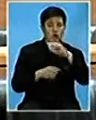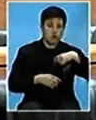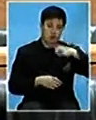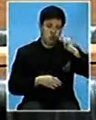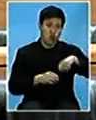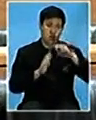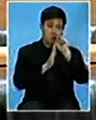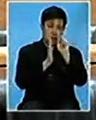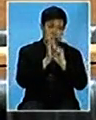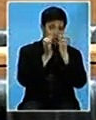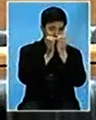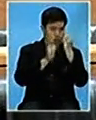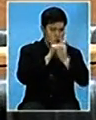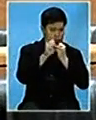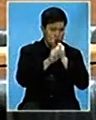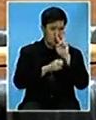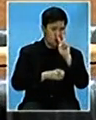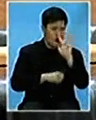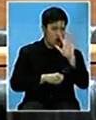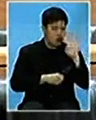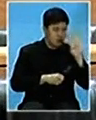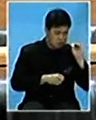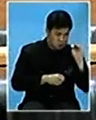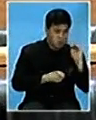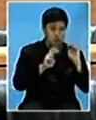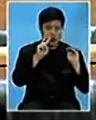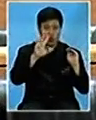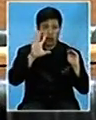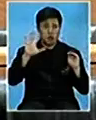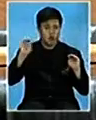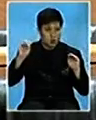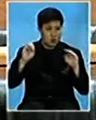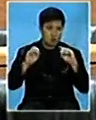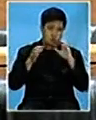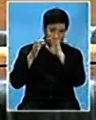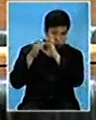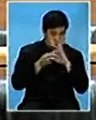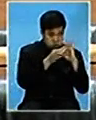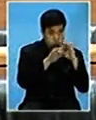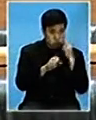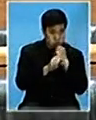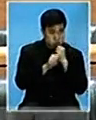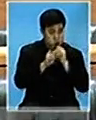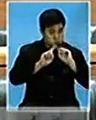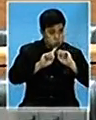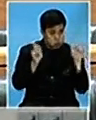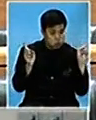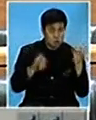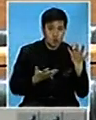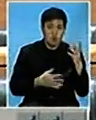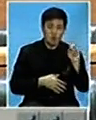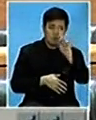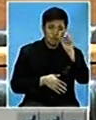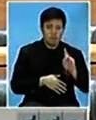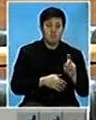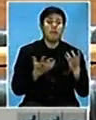ปี40กับปี50มีพันธกิจสอดคล้องต้องกันเป็นพันธกิจเดียวกันหรือต่างพันธกิจกันท่